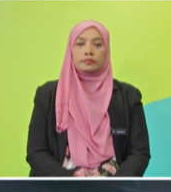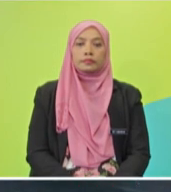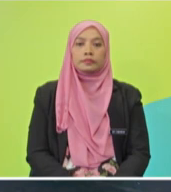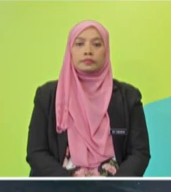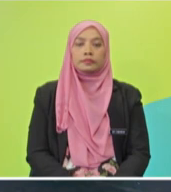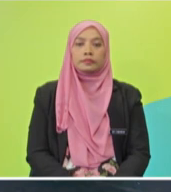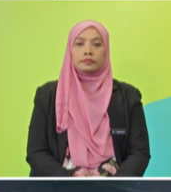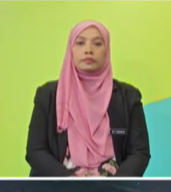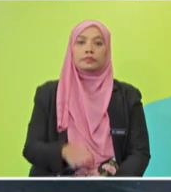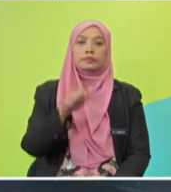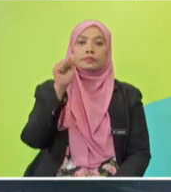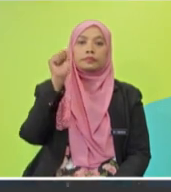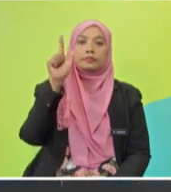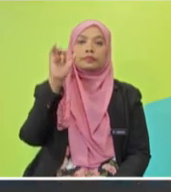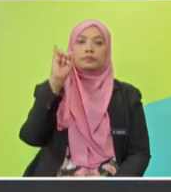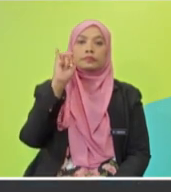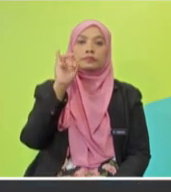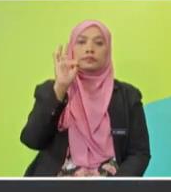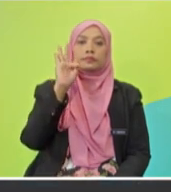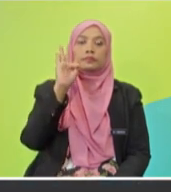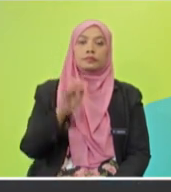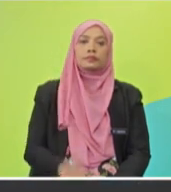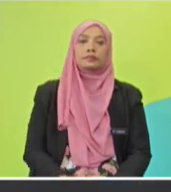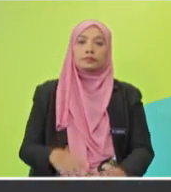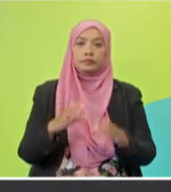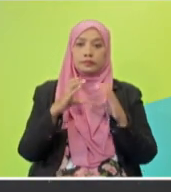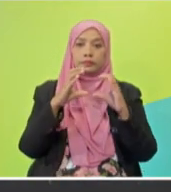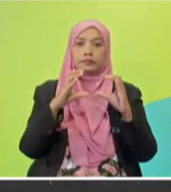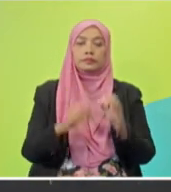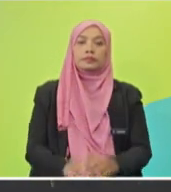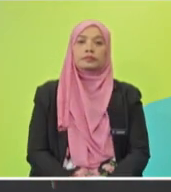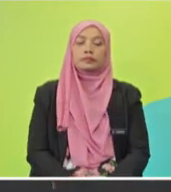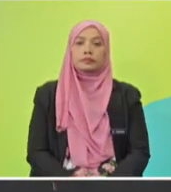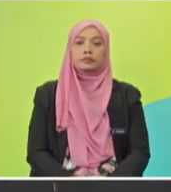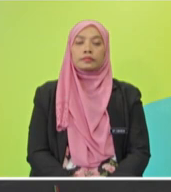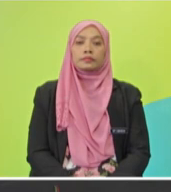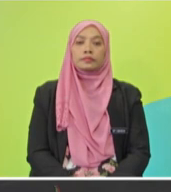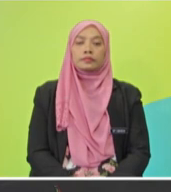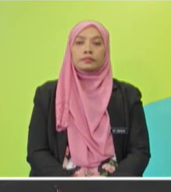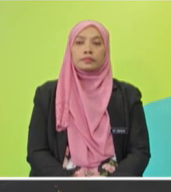unit. Okey, Alif. Tadi Alif tak dapat jawab. Okey. Okey, jawapan dia Alif.